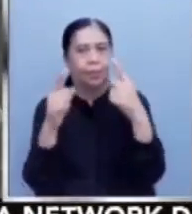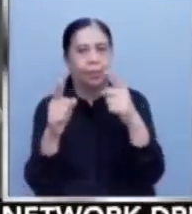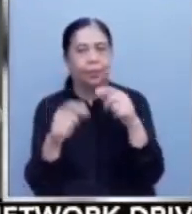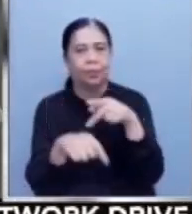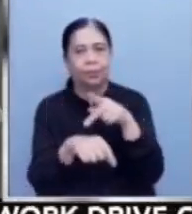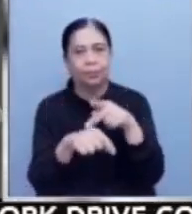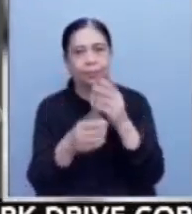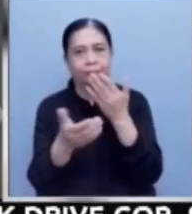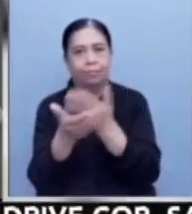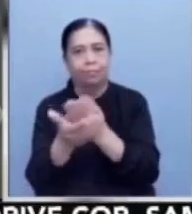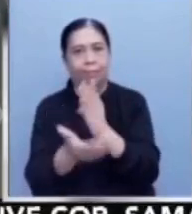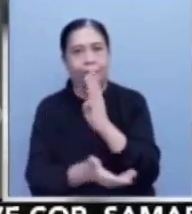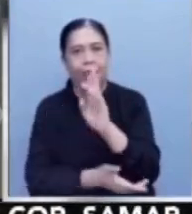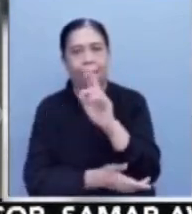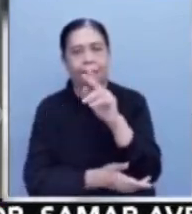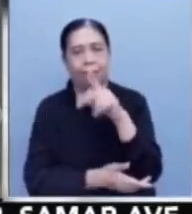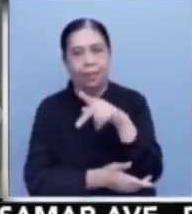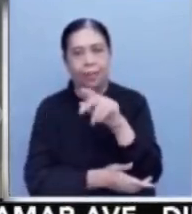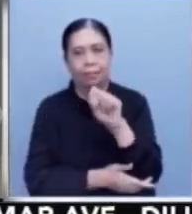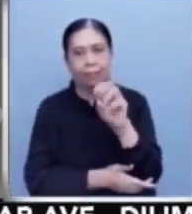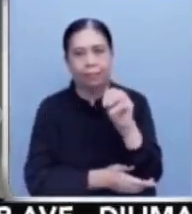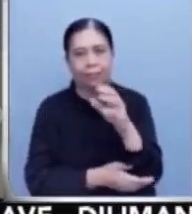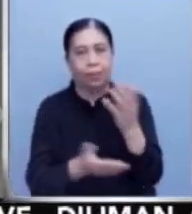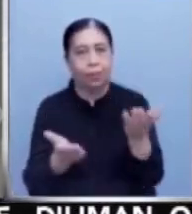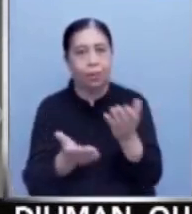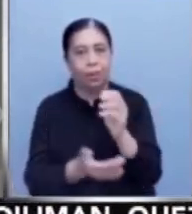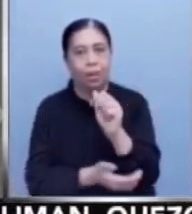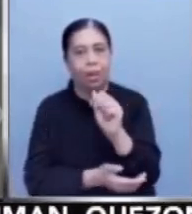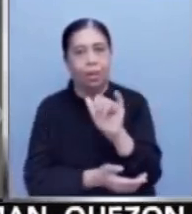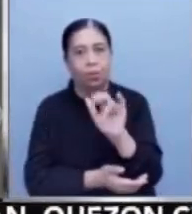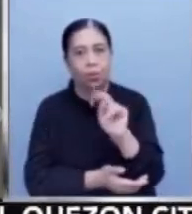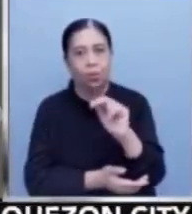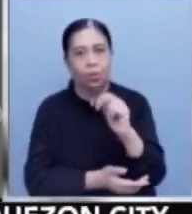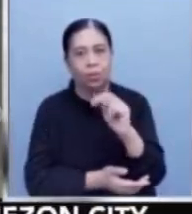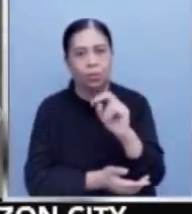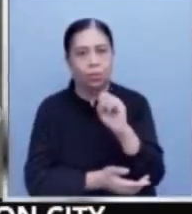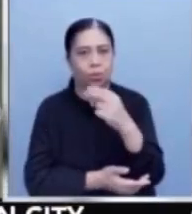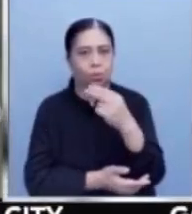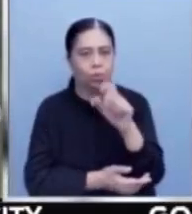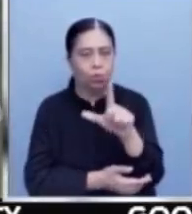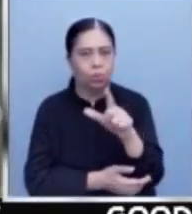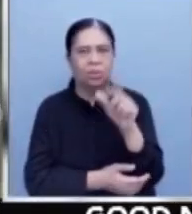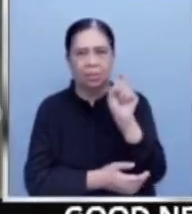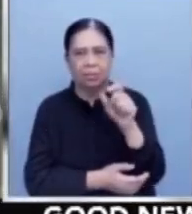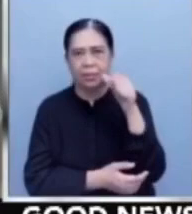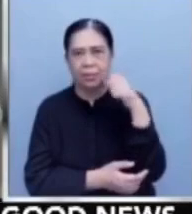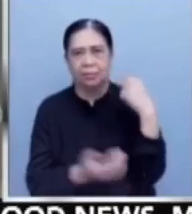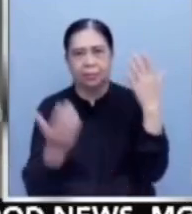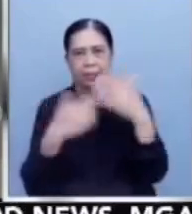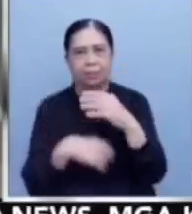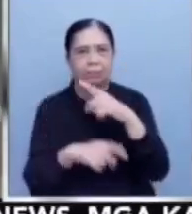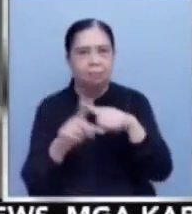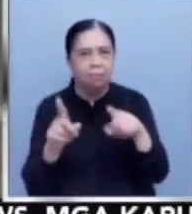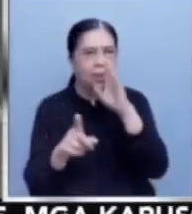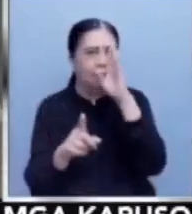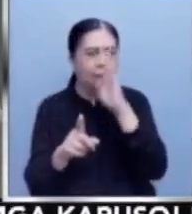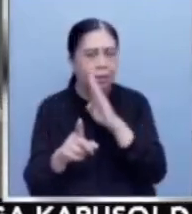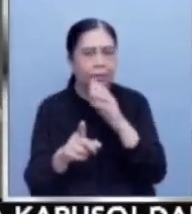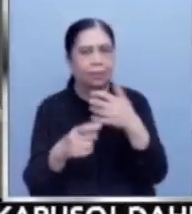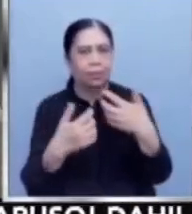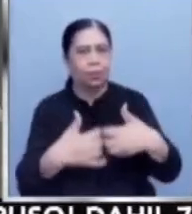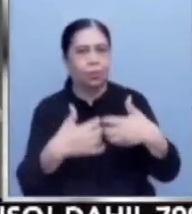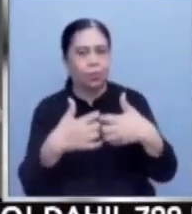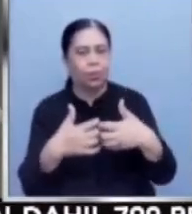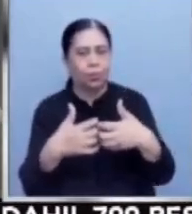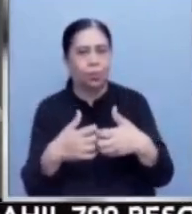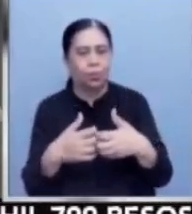BRP Sierra Madre sa Ayungin Shoal. Kagabi pa sana ito nakadaong pero nasiraan ang makina sa gitna ng laot. Sa di